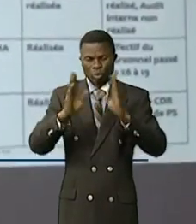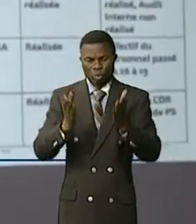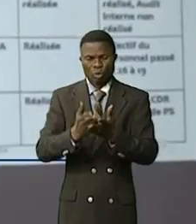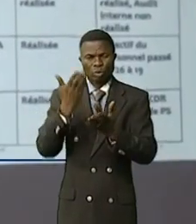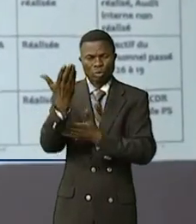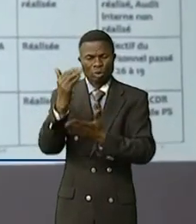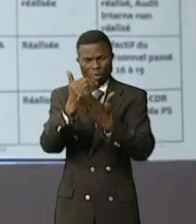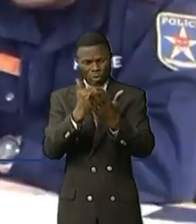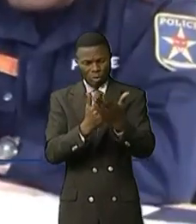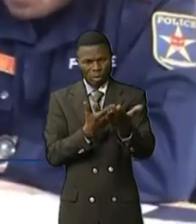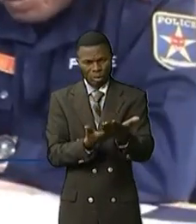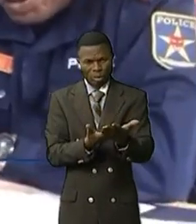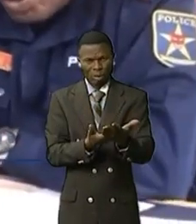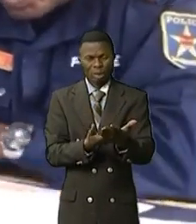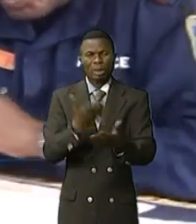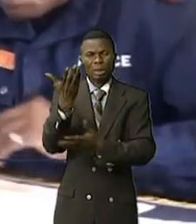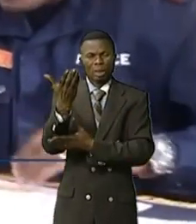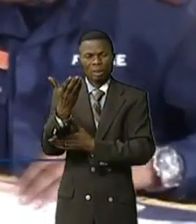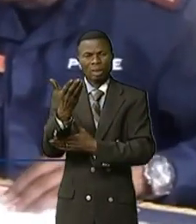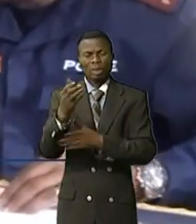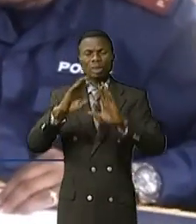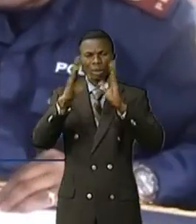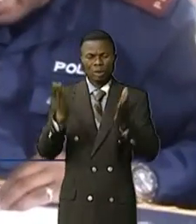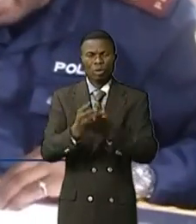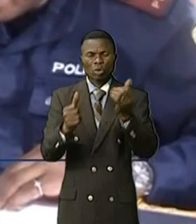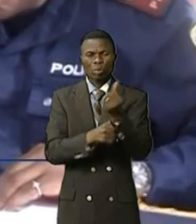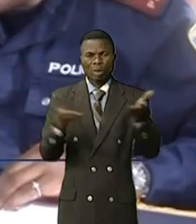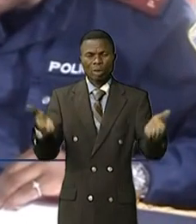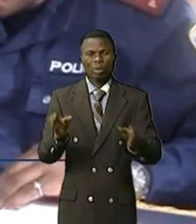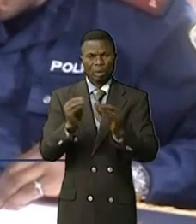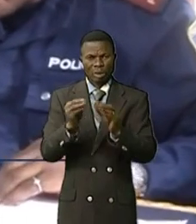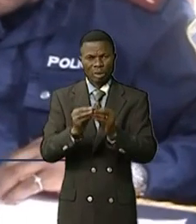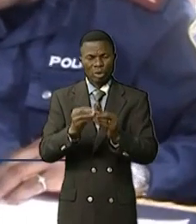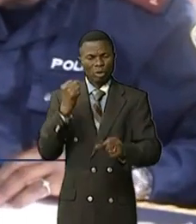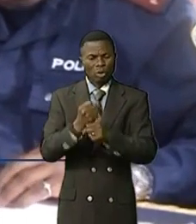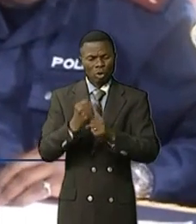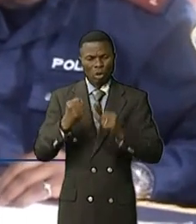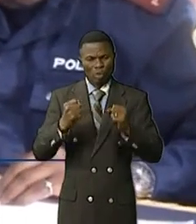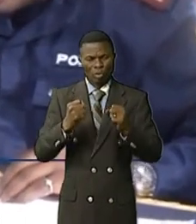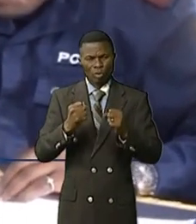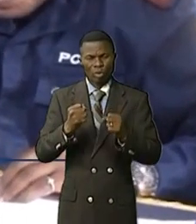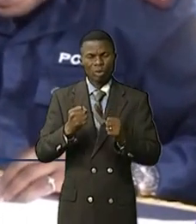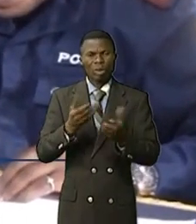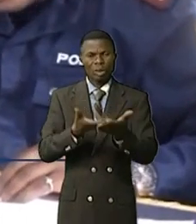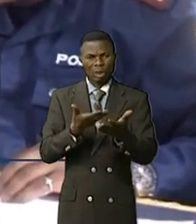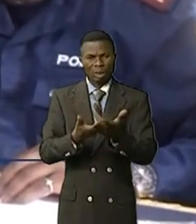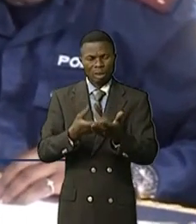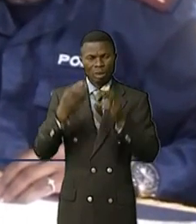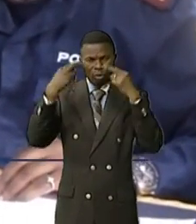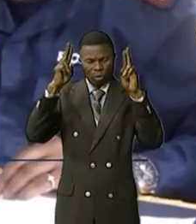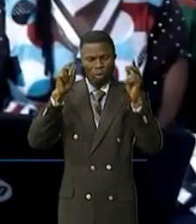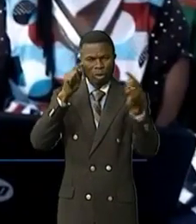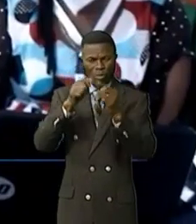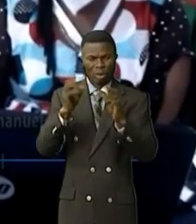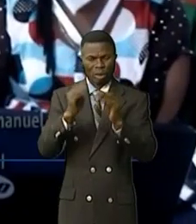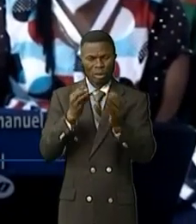recommandations qui seront formulées. J'invite donc tous les participants à l'assiduité pour un travail de qualité afin d'atteindre les objectifs.